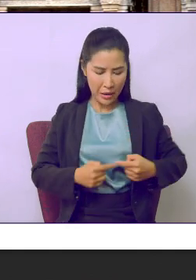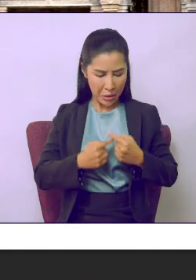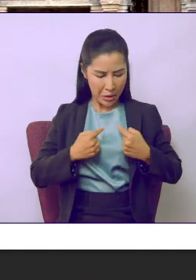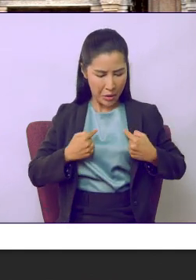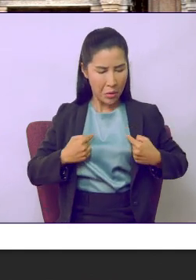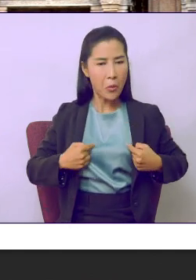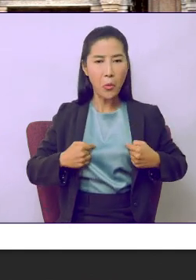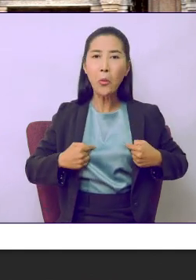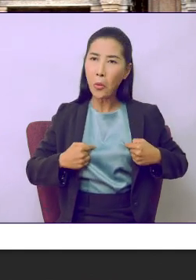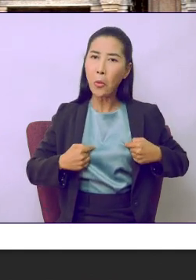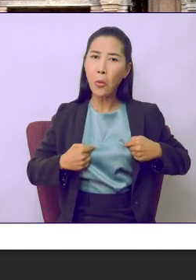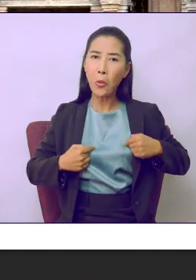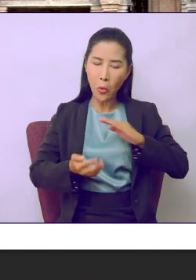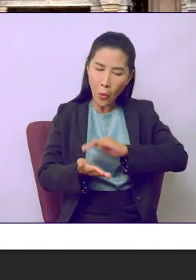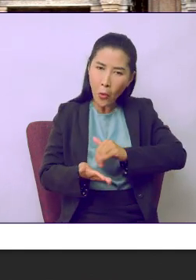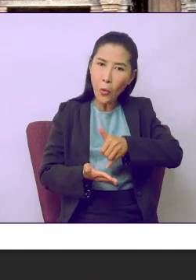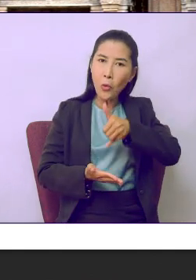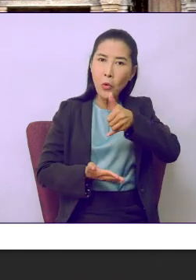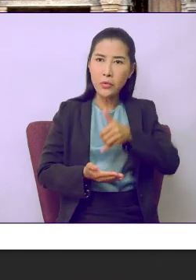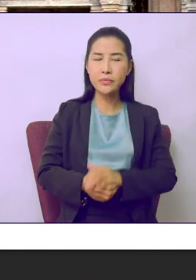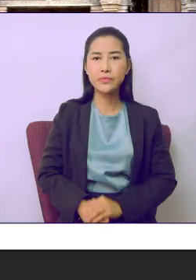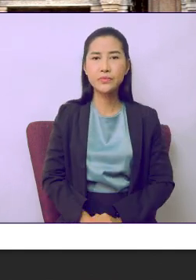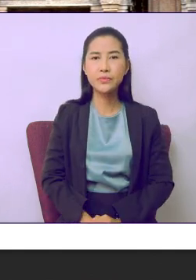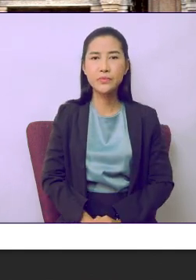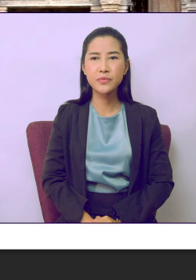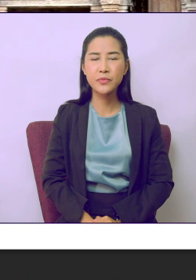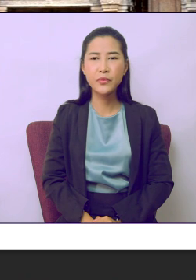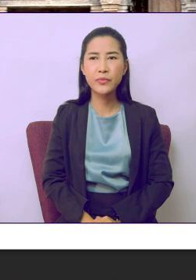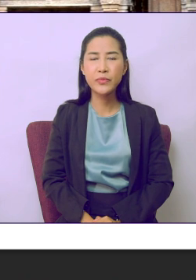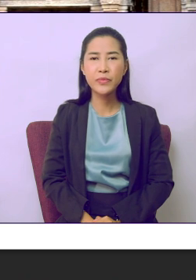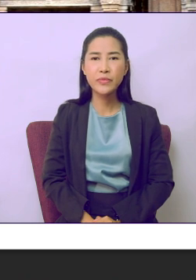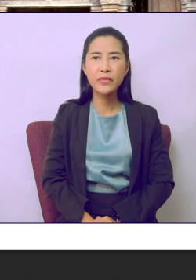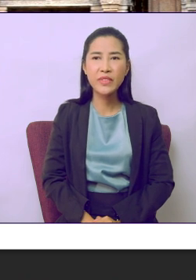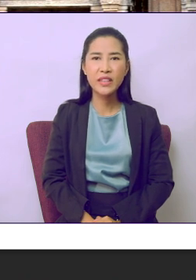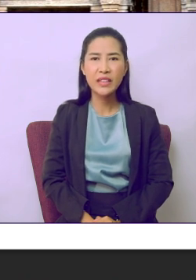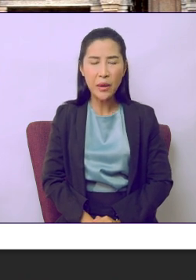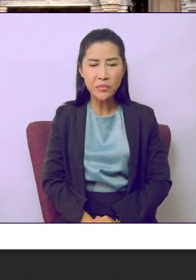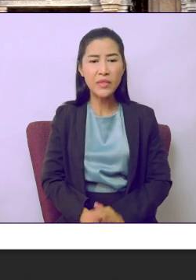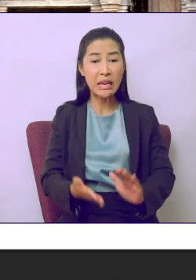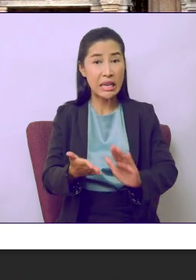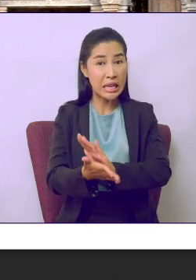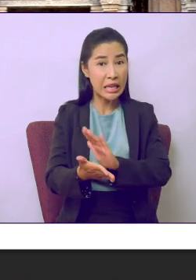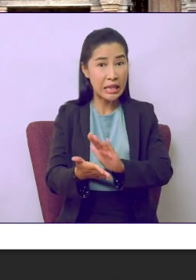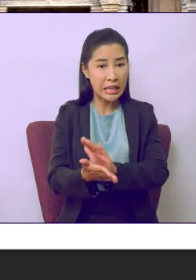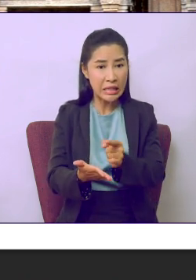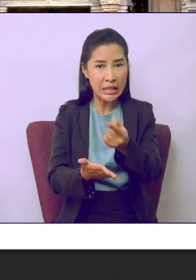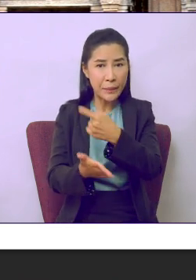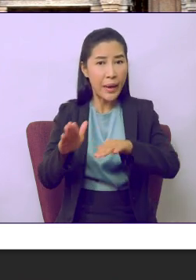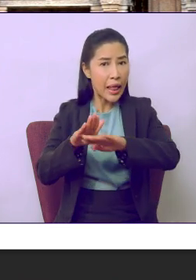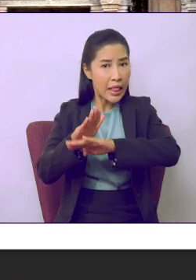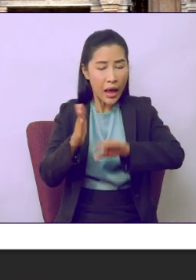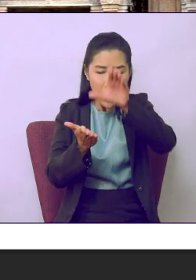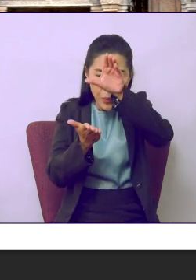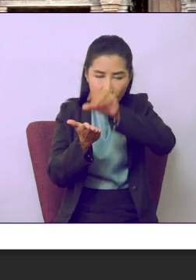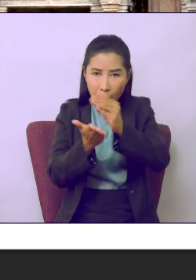ของเรานะครับอ่าที่มาของโยคะเนี่ยนะครับคำอ่านับจากเอกสารเนาะที่มันเป็นหลัก